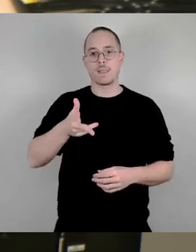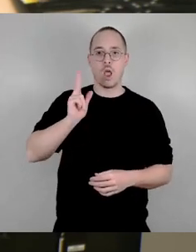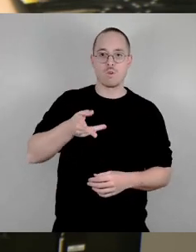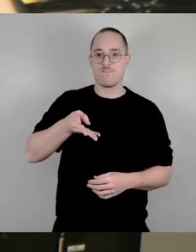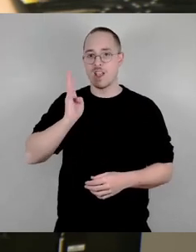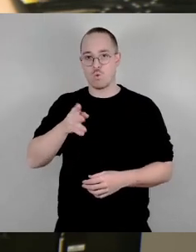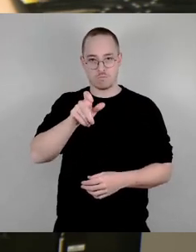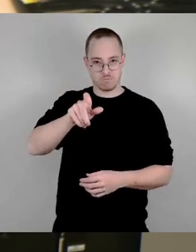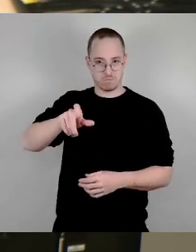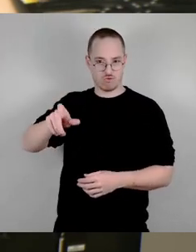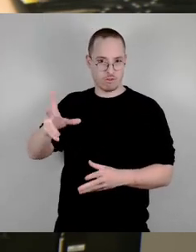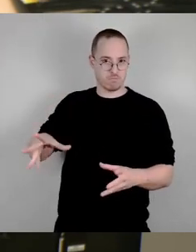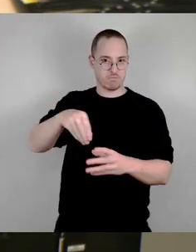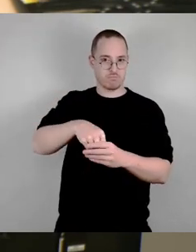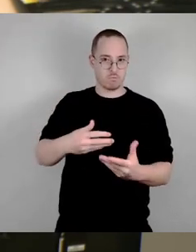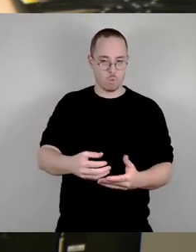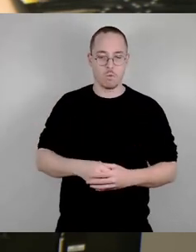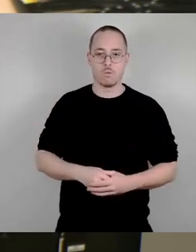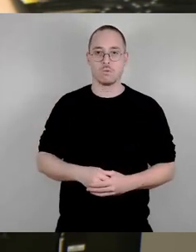ausgeübt. Bestes Beispiel